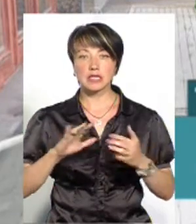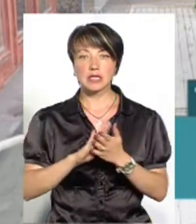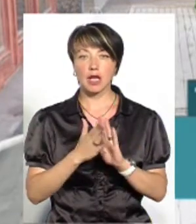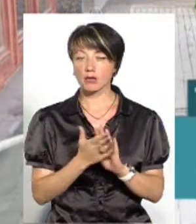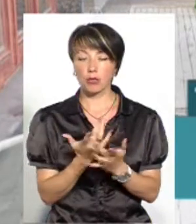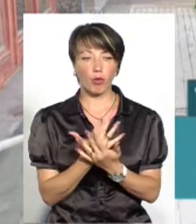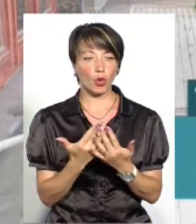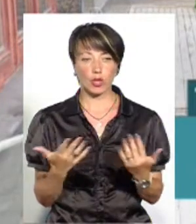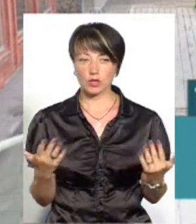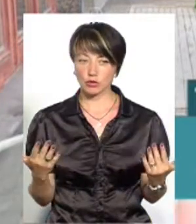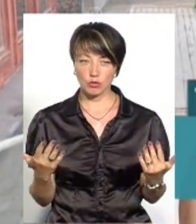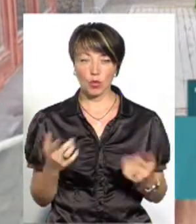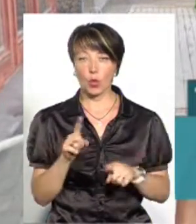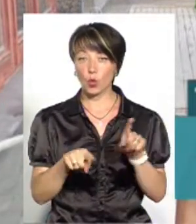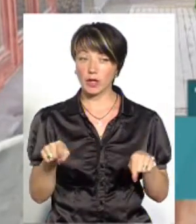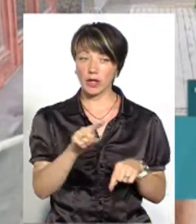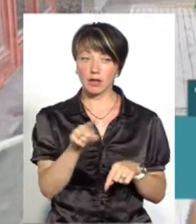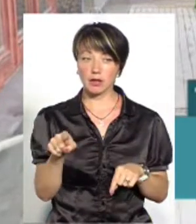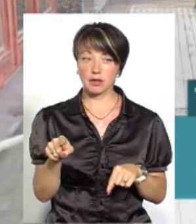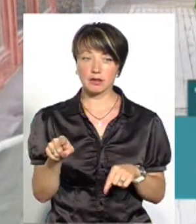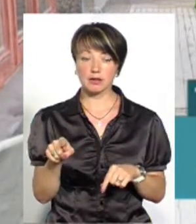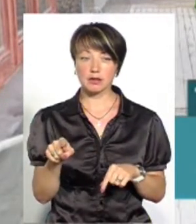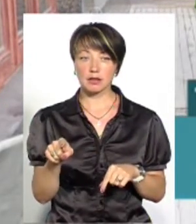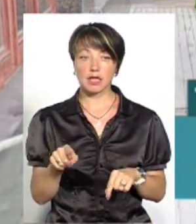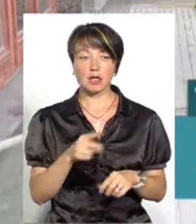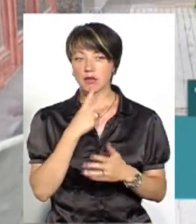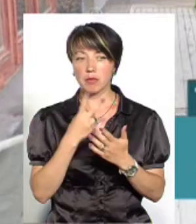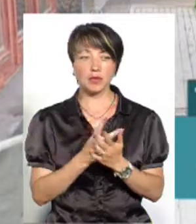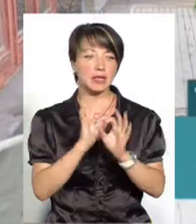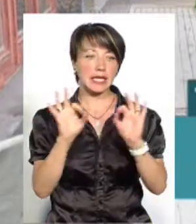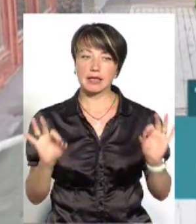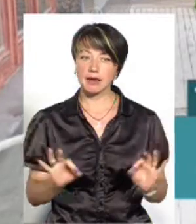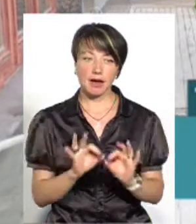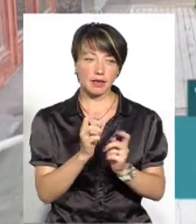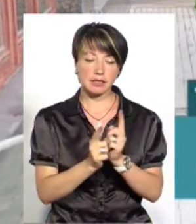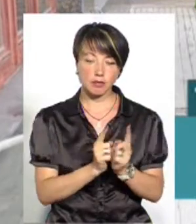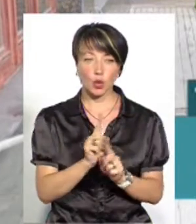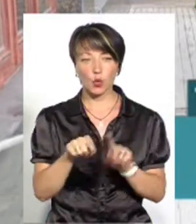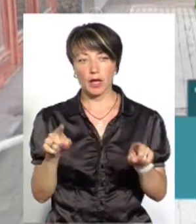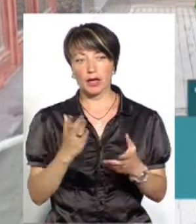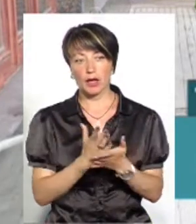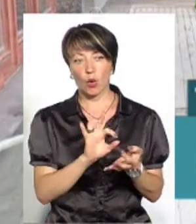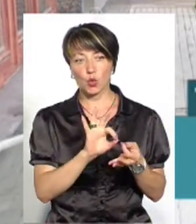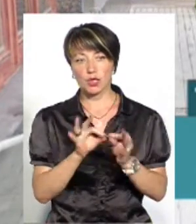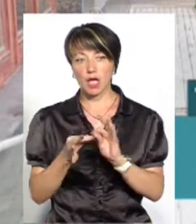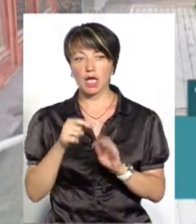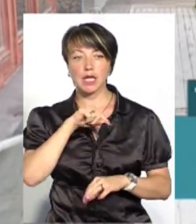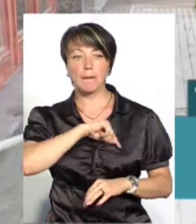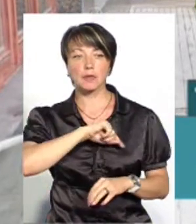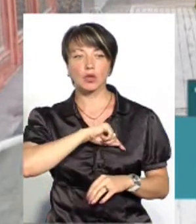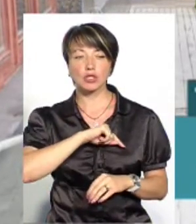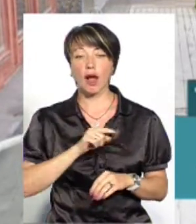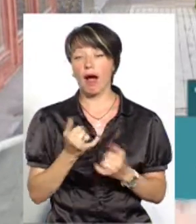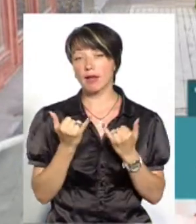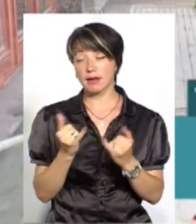по-різному. У деяких не спостерігається ніяких змін, у деяких є ускладнення психологічних, а